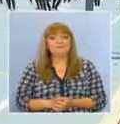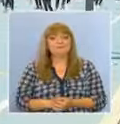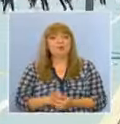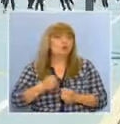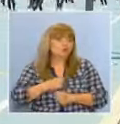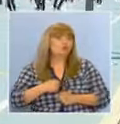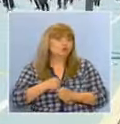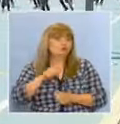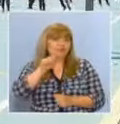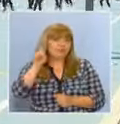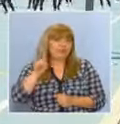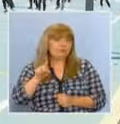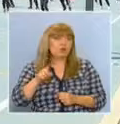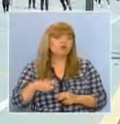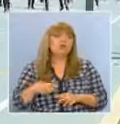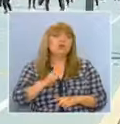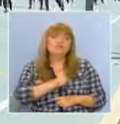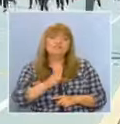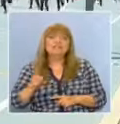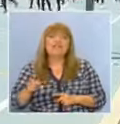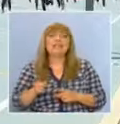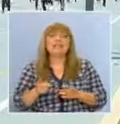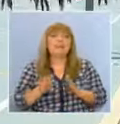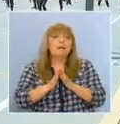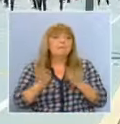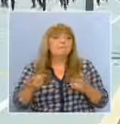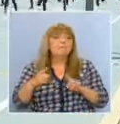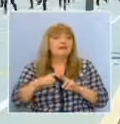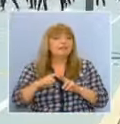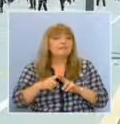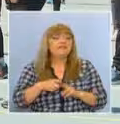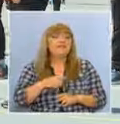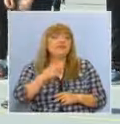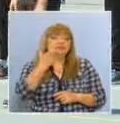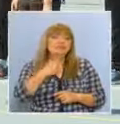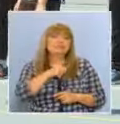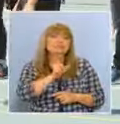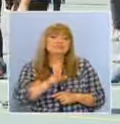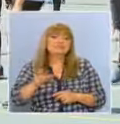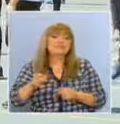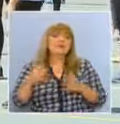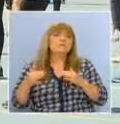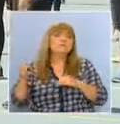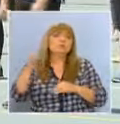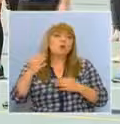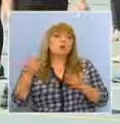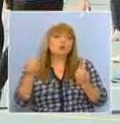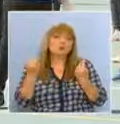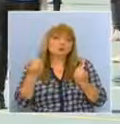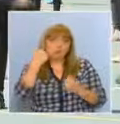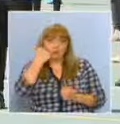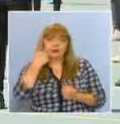труден въпрос, но всеки предмет сам по сам си много добър и много